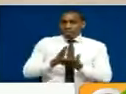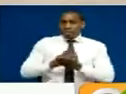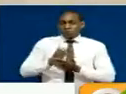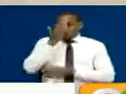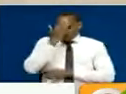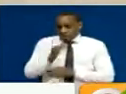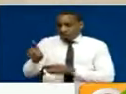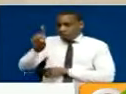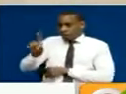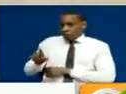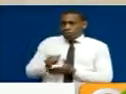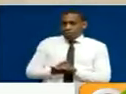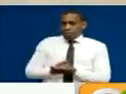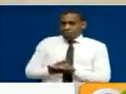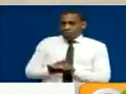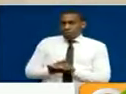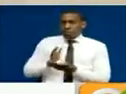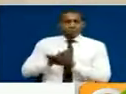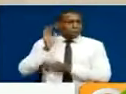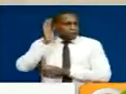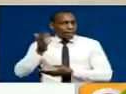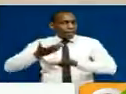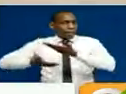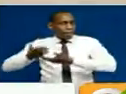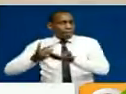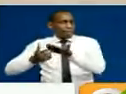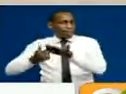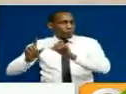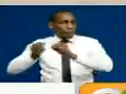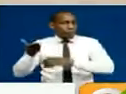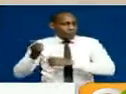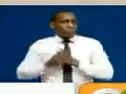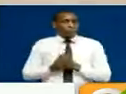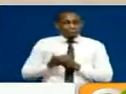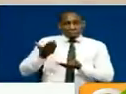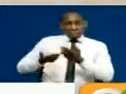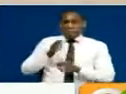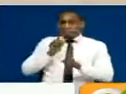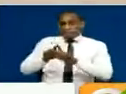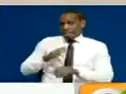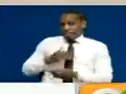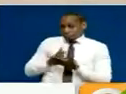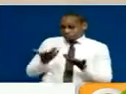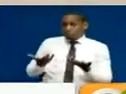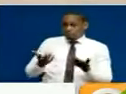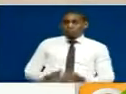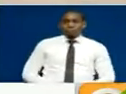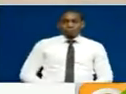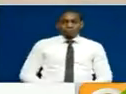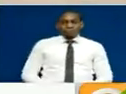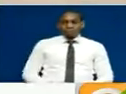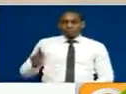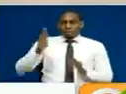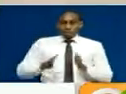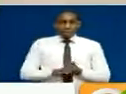upole akawauliza, "Jamani, nawasikia mnazungumza Kiswahili hapa. Labda nyinyi ndugu zangu au vipi?"